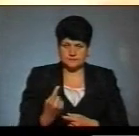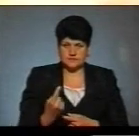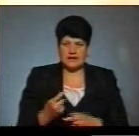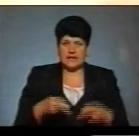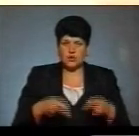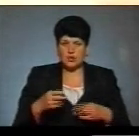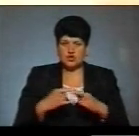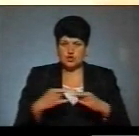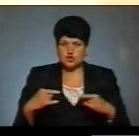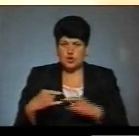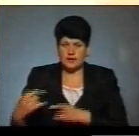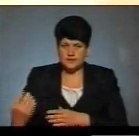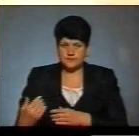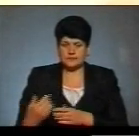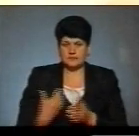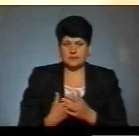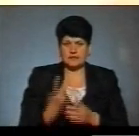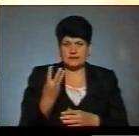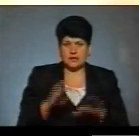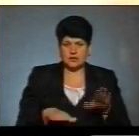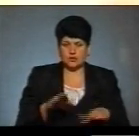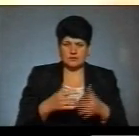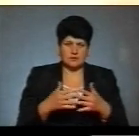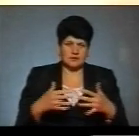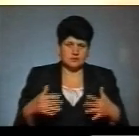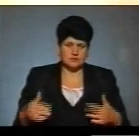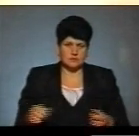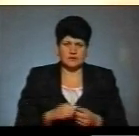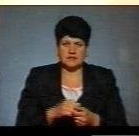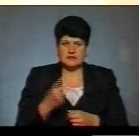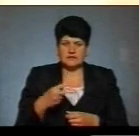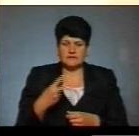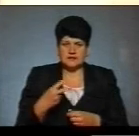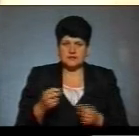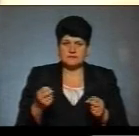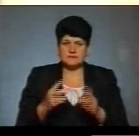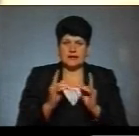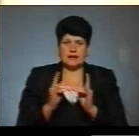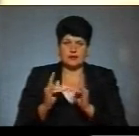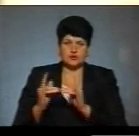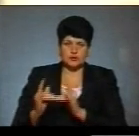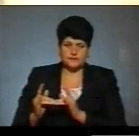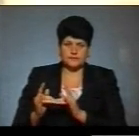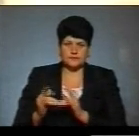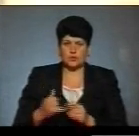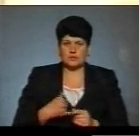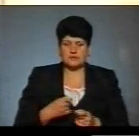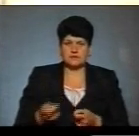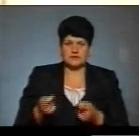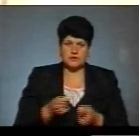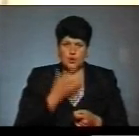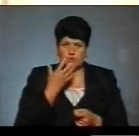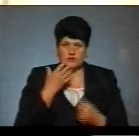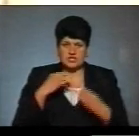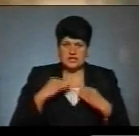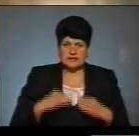хірургічні столи, близько 3 тонн розхідного медичного матеріалу, 20 функціональних ліжок. У нас приїхали обігрівачі для